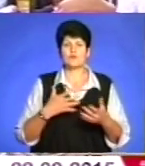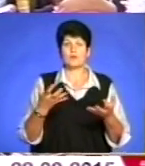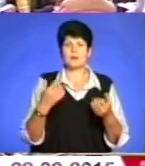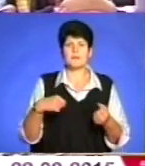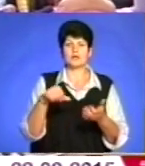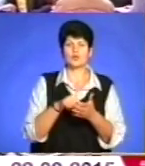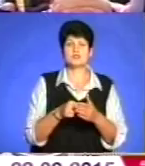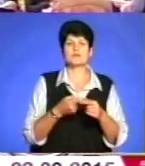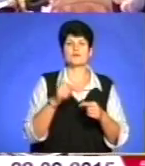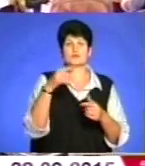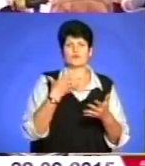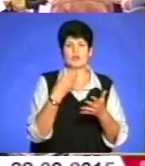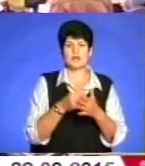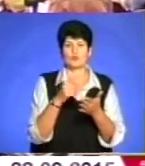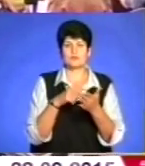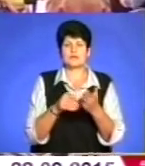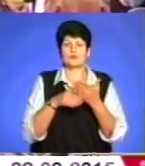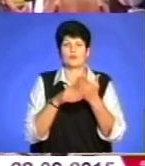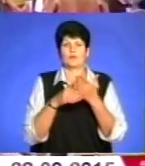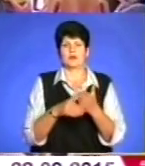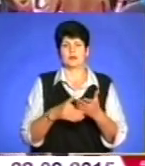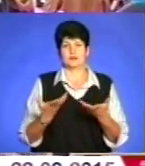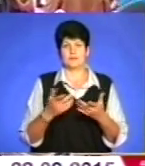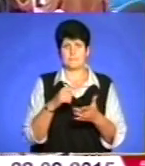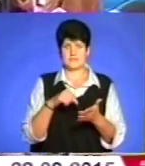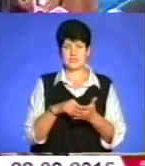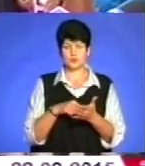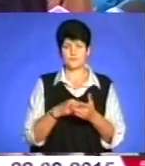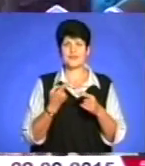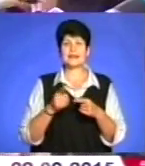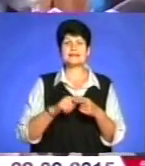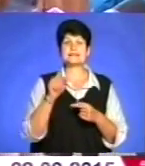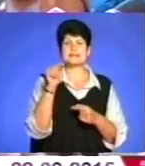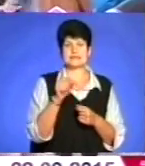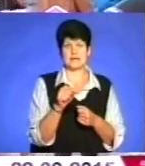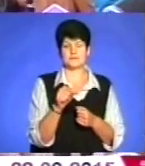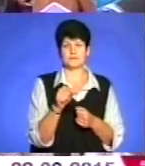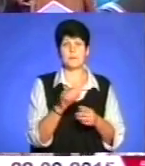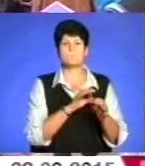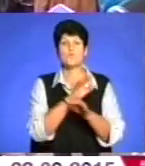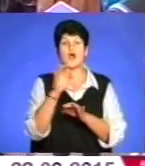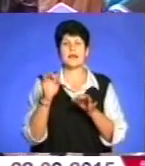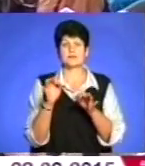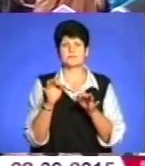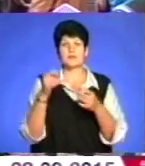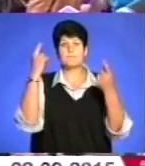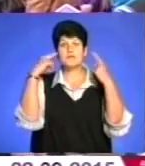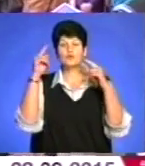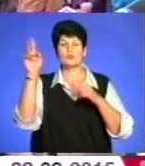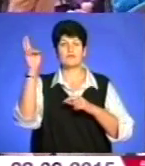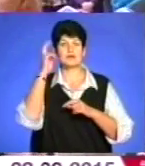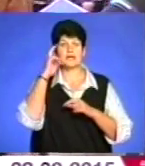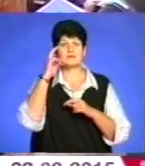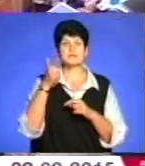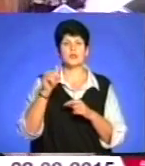і активно сприяти розвитку міста. Ось цей проект придумав київський